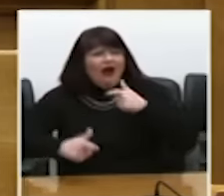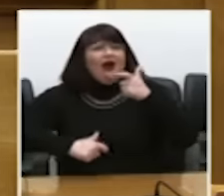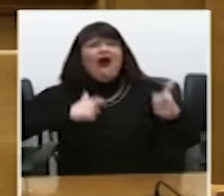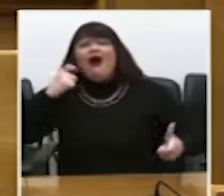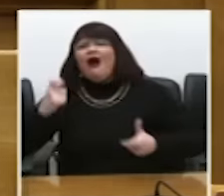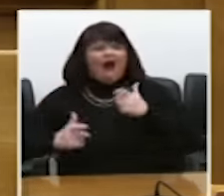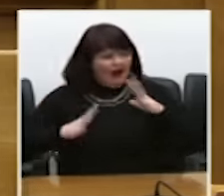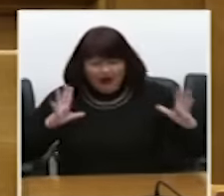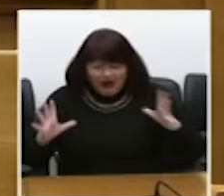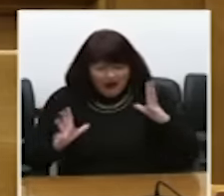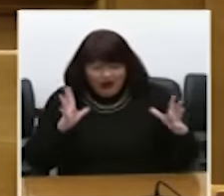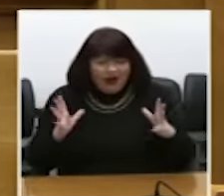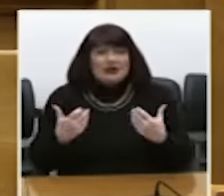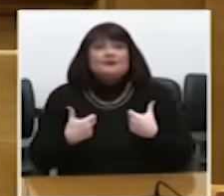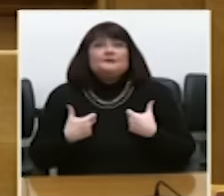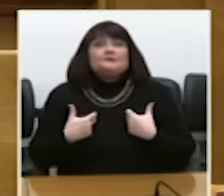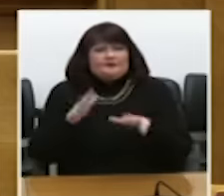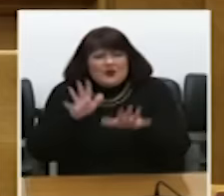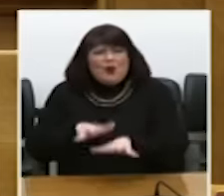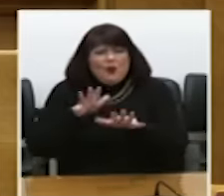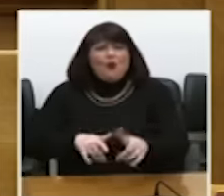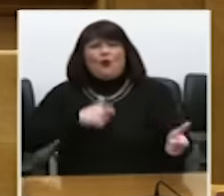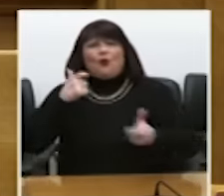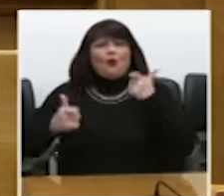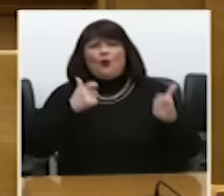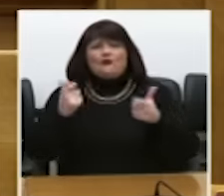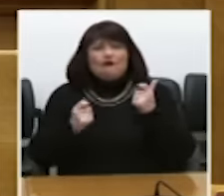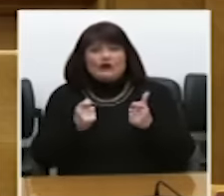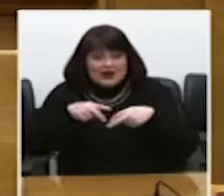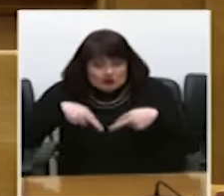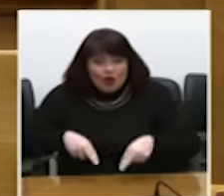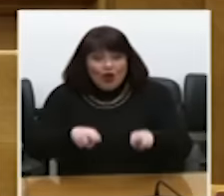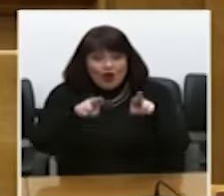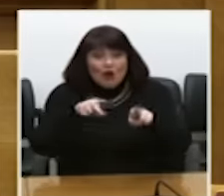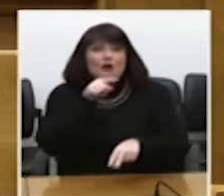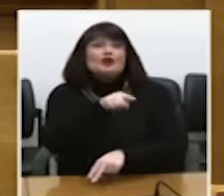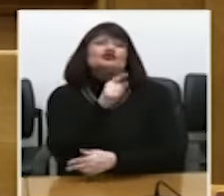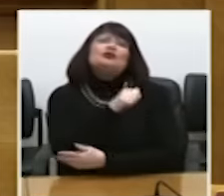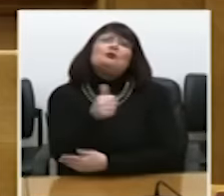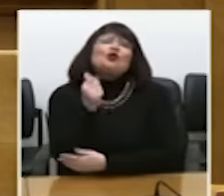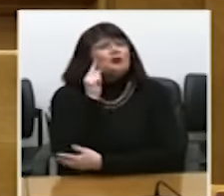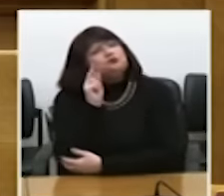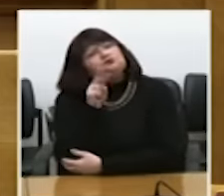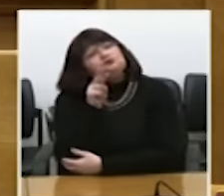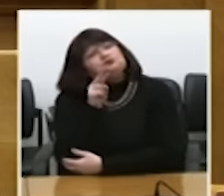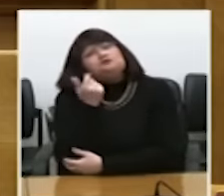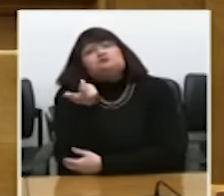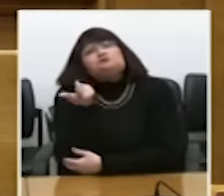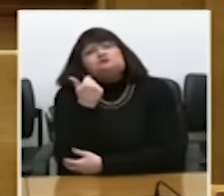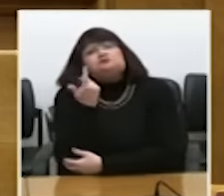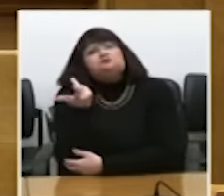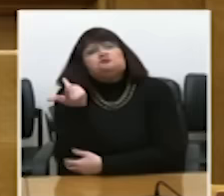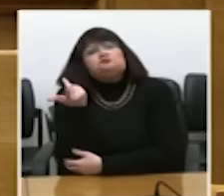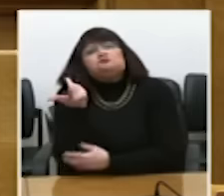ανάστατοι, κάνουν κινητοποιήσεις, κινητοποιούνται, βρίσκονται στο δρόμο και εσείς απλά παρακολουθείτε ή τους κάνετε μπαλάκι